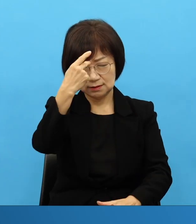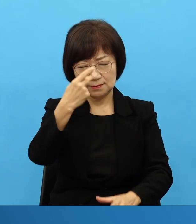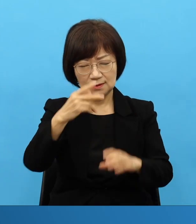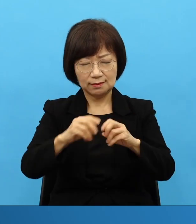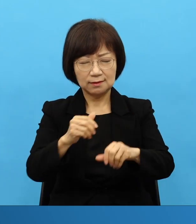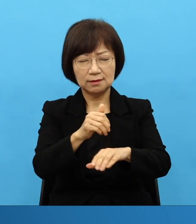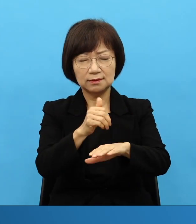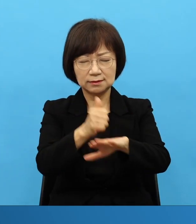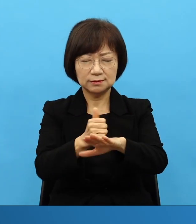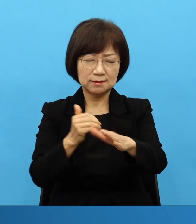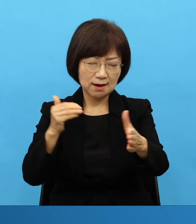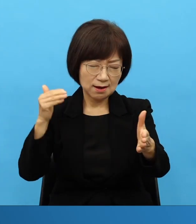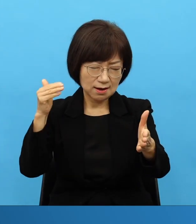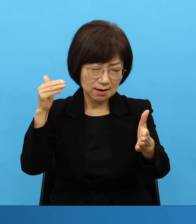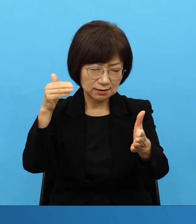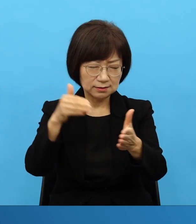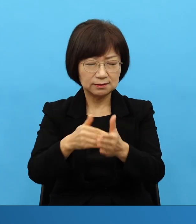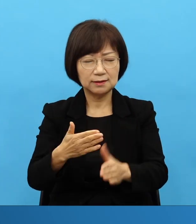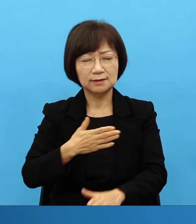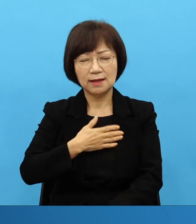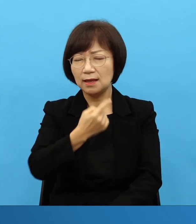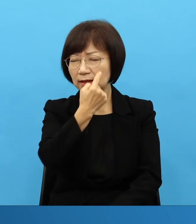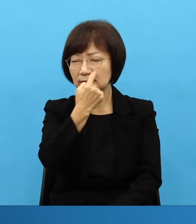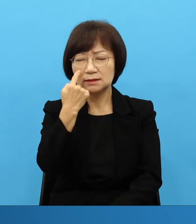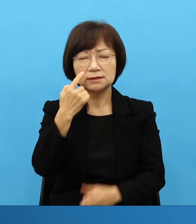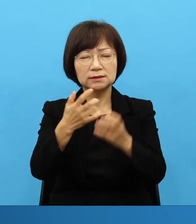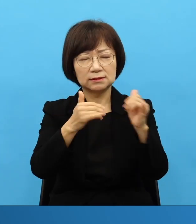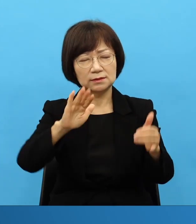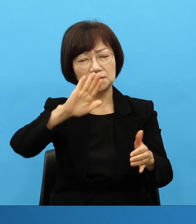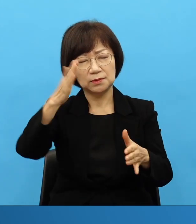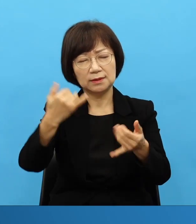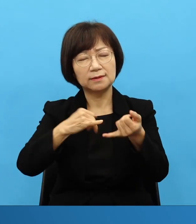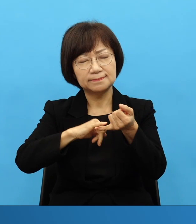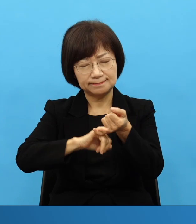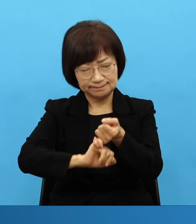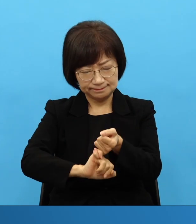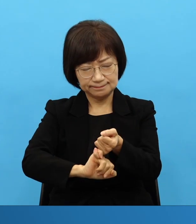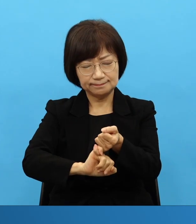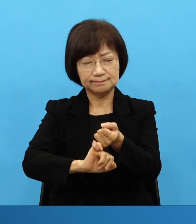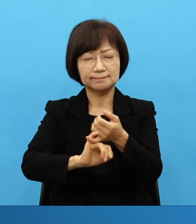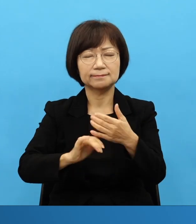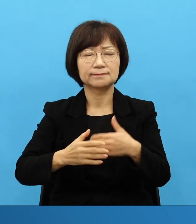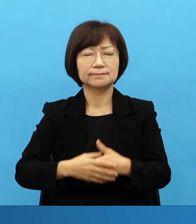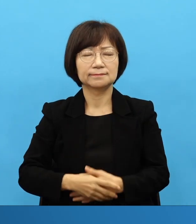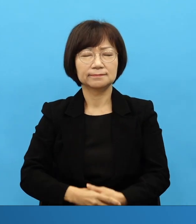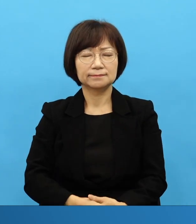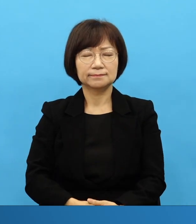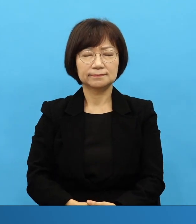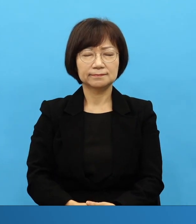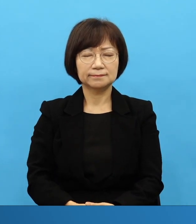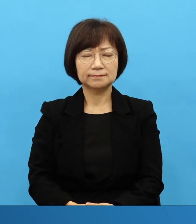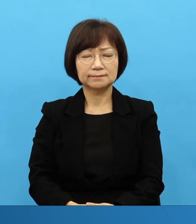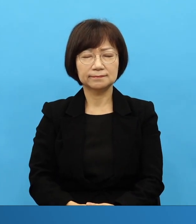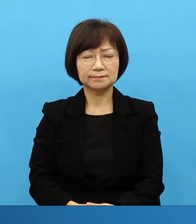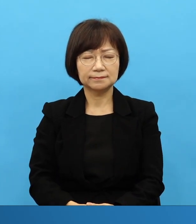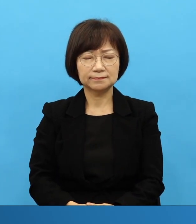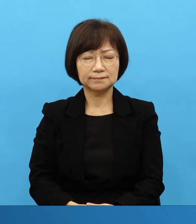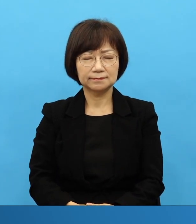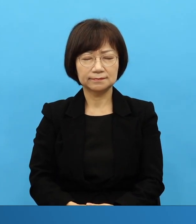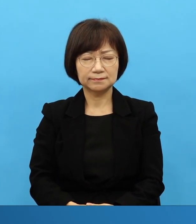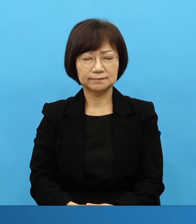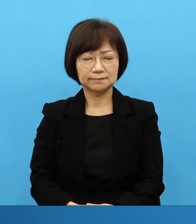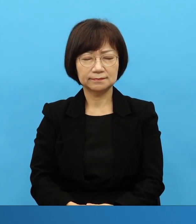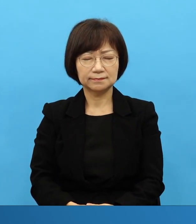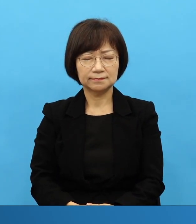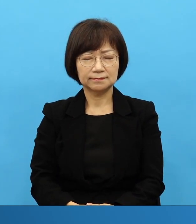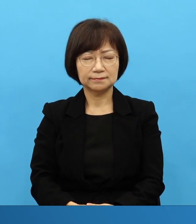정이 되리라 하시니라. 아멘. But you will receive power when the Holy Spirit comes on you, and you will be my witnesses in Jerusalem, in all Judea and Samaria, and to